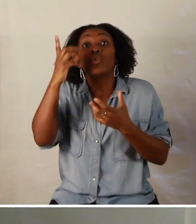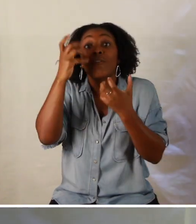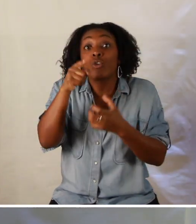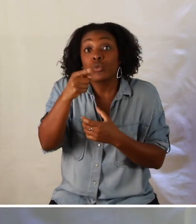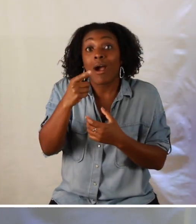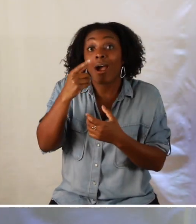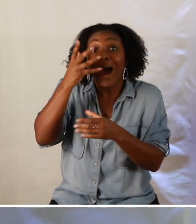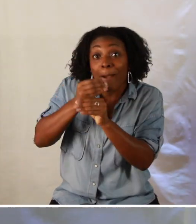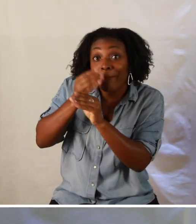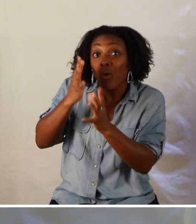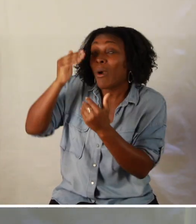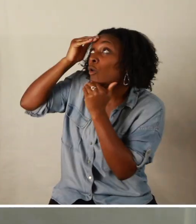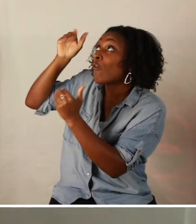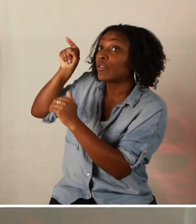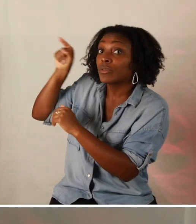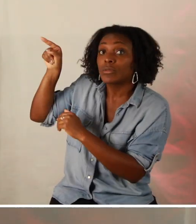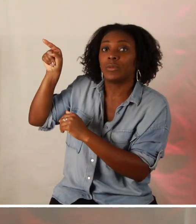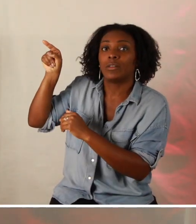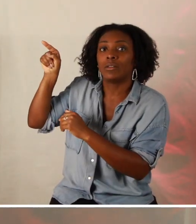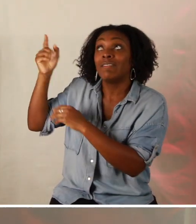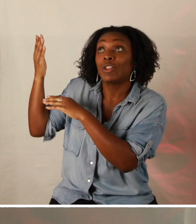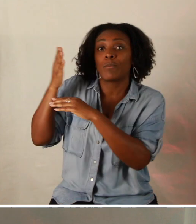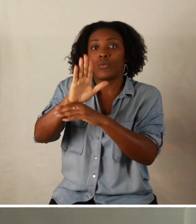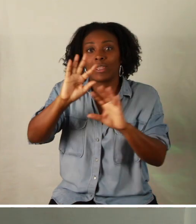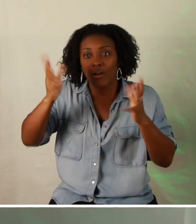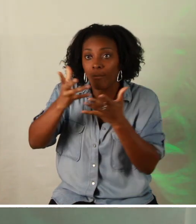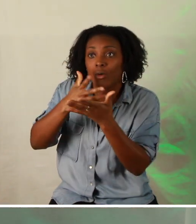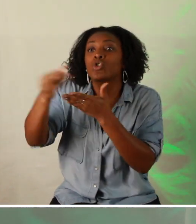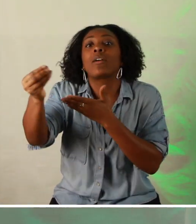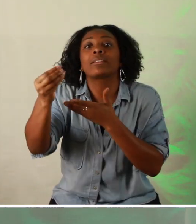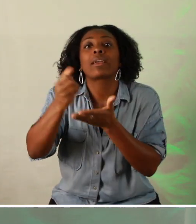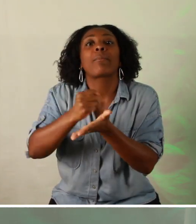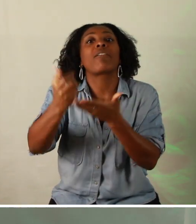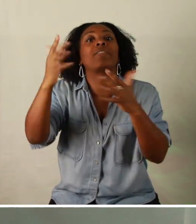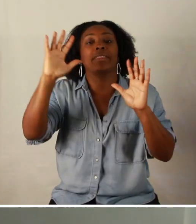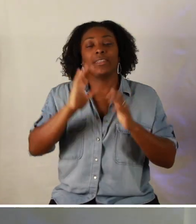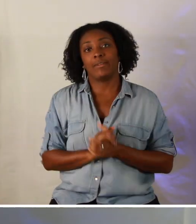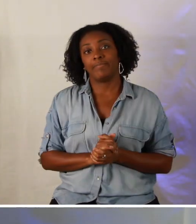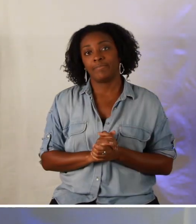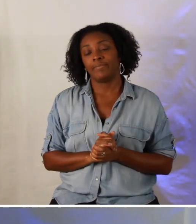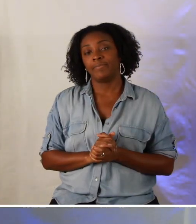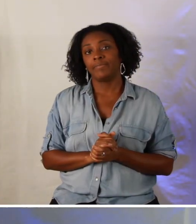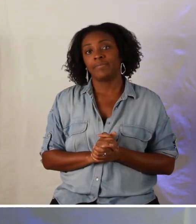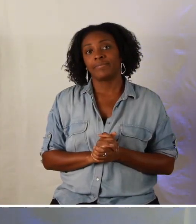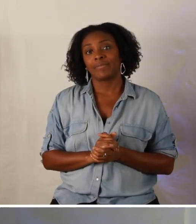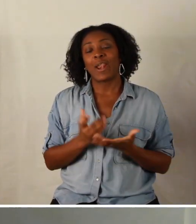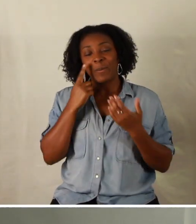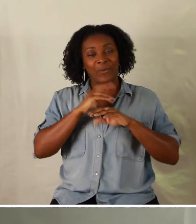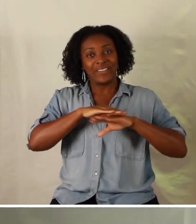ton épreuve parce qu'il va te montrer comment faire. Fais-lui confiance. Alors, aujourd'hui, juste pour